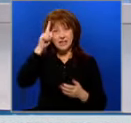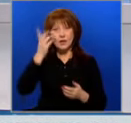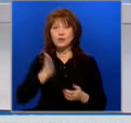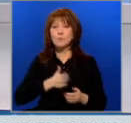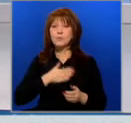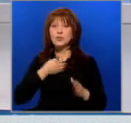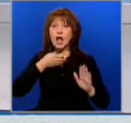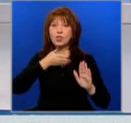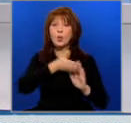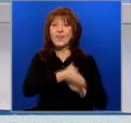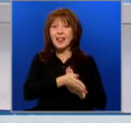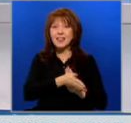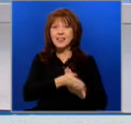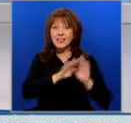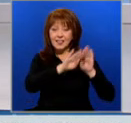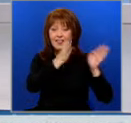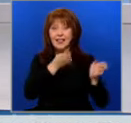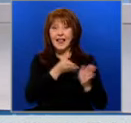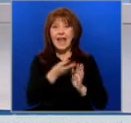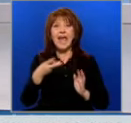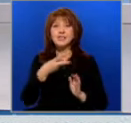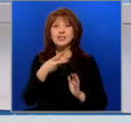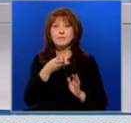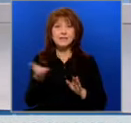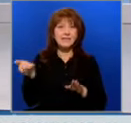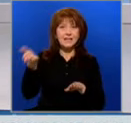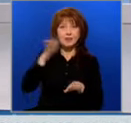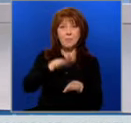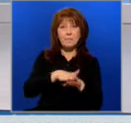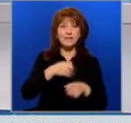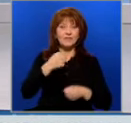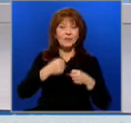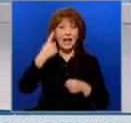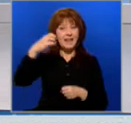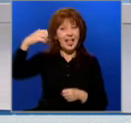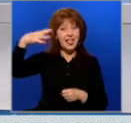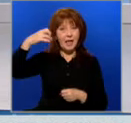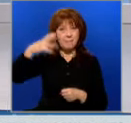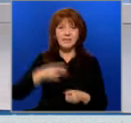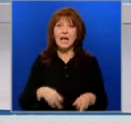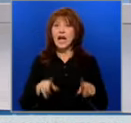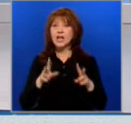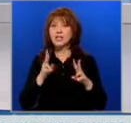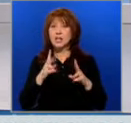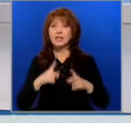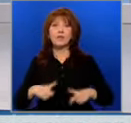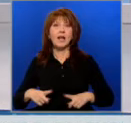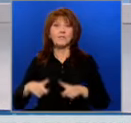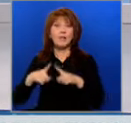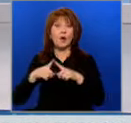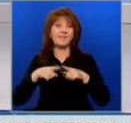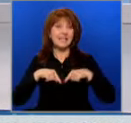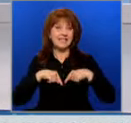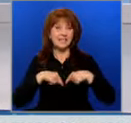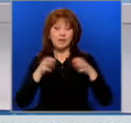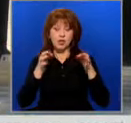почина в тунел Ечемишка, след като върху автомобила и падна една от лампите в тунела. Решението е на Върховния касационен съд